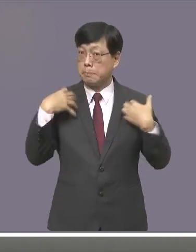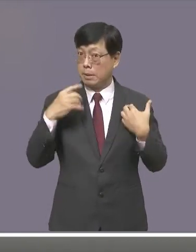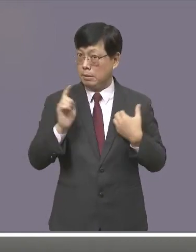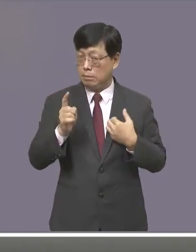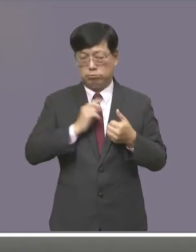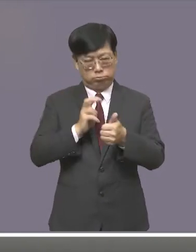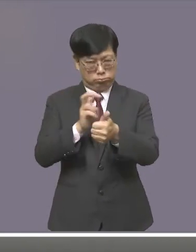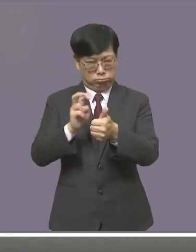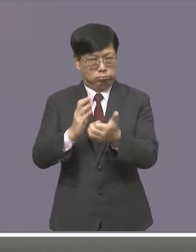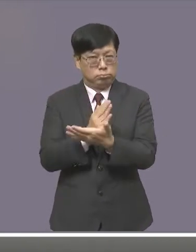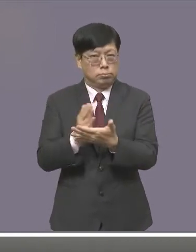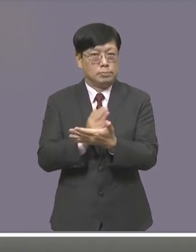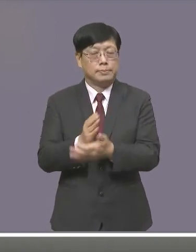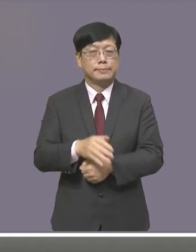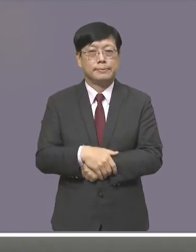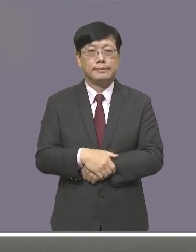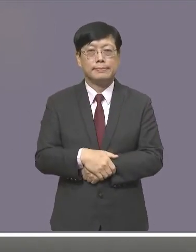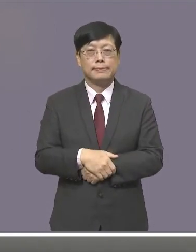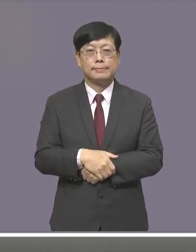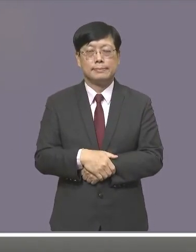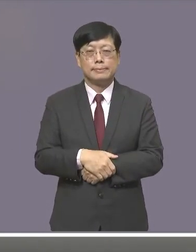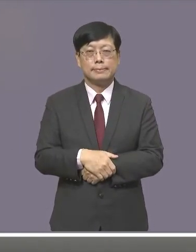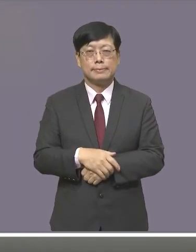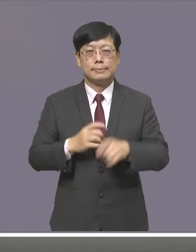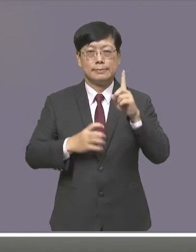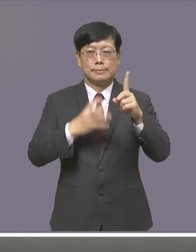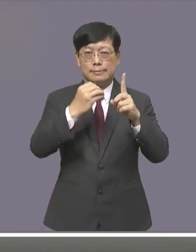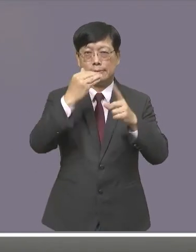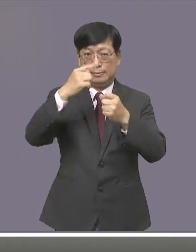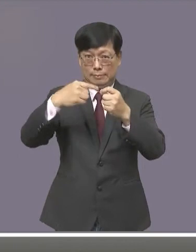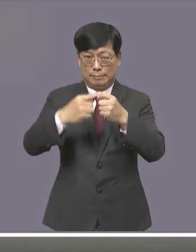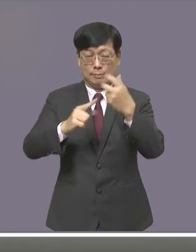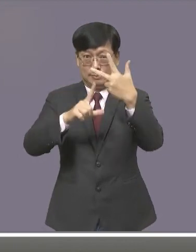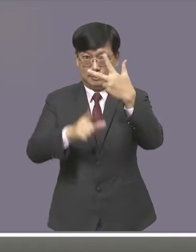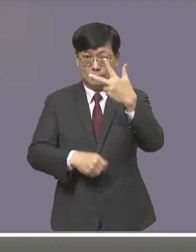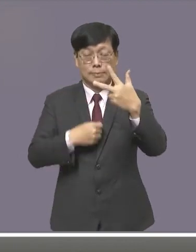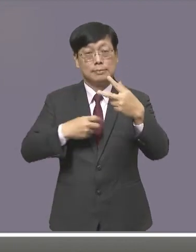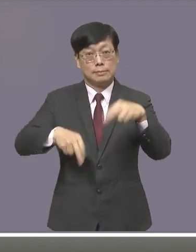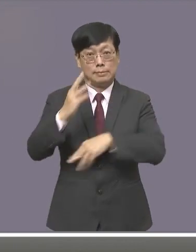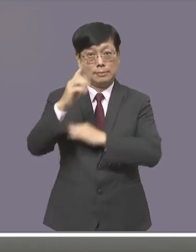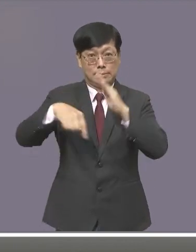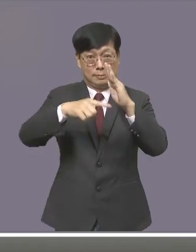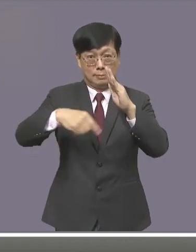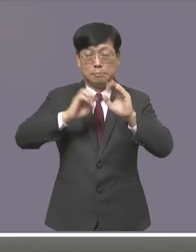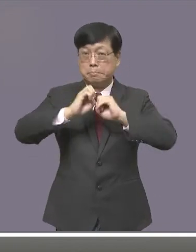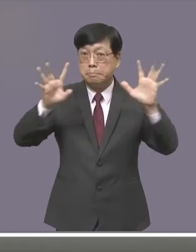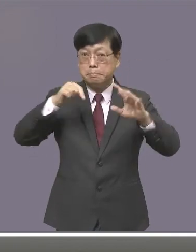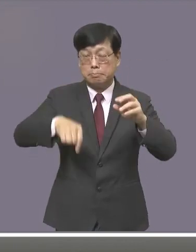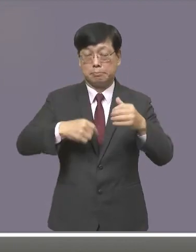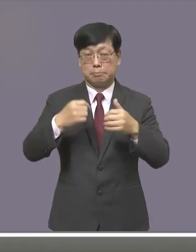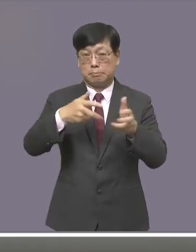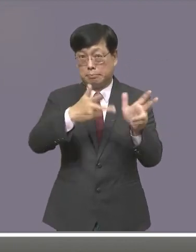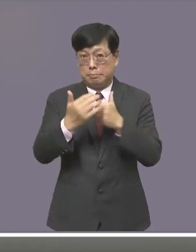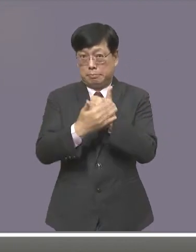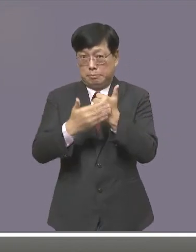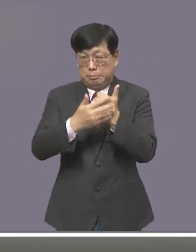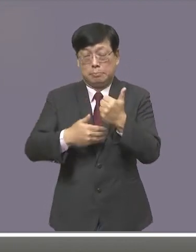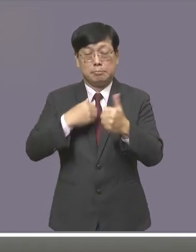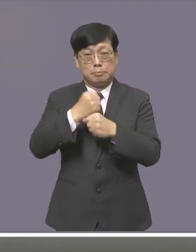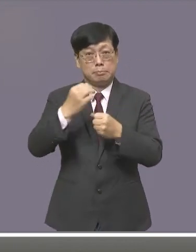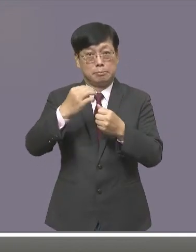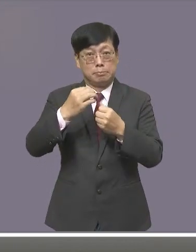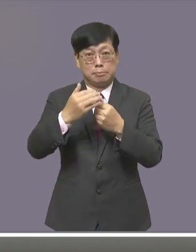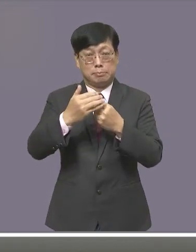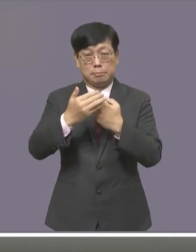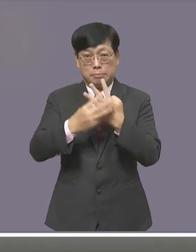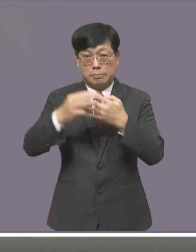关的一个督导跟评鉴。109年7月行政院颁布了这个整个桥梁维护管理作为要点之后，交通部